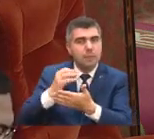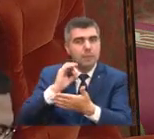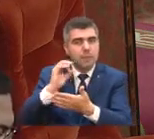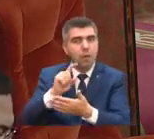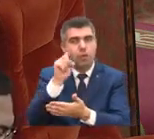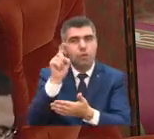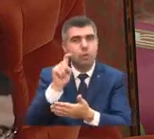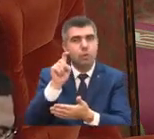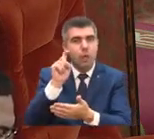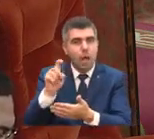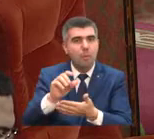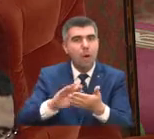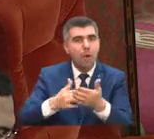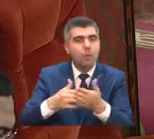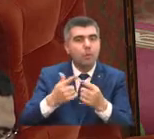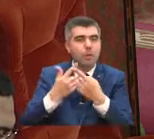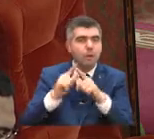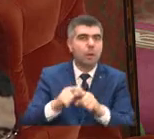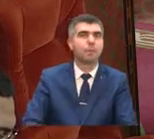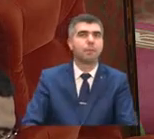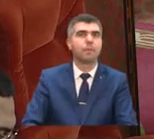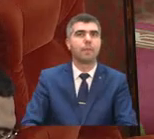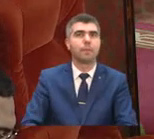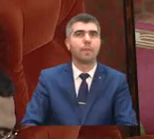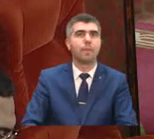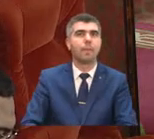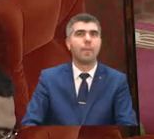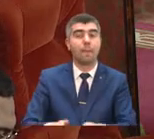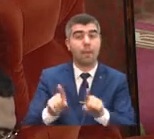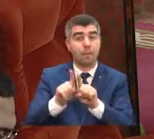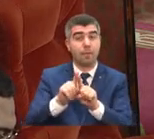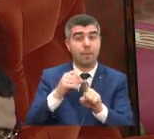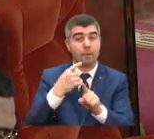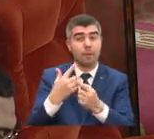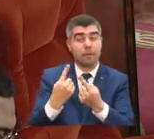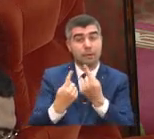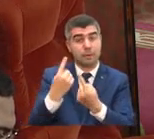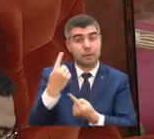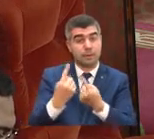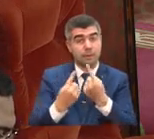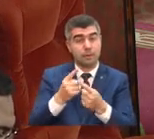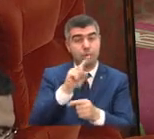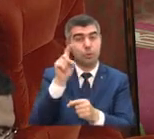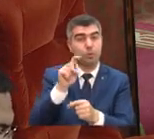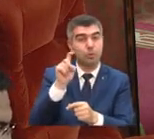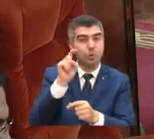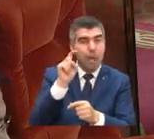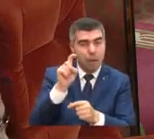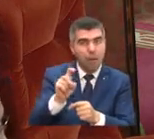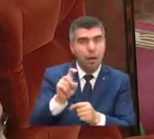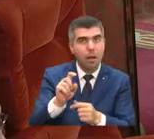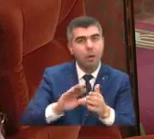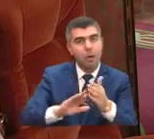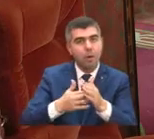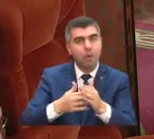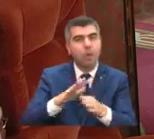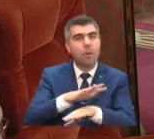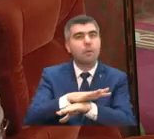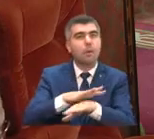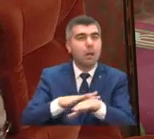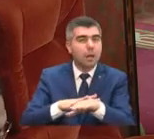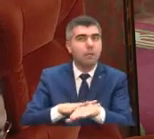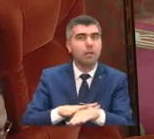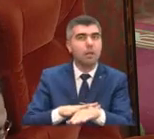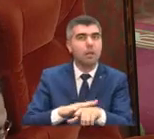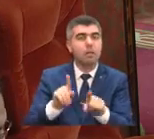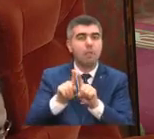تمويل بعض المشاريع، لكن هذا كيبقى نطاق خاص بين الجماعات الترابيه وبين الجهه، هما بوحدهم